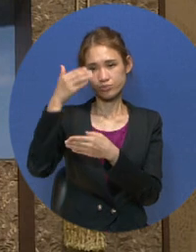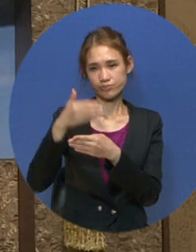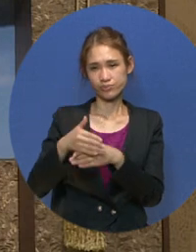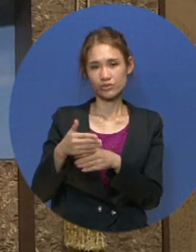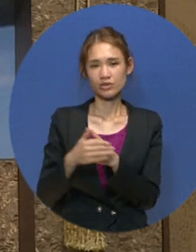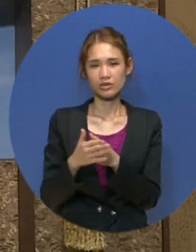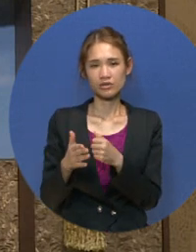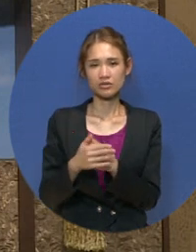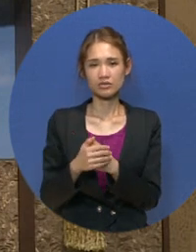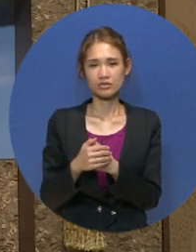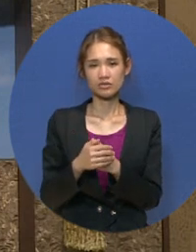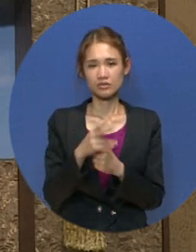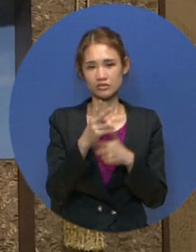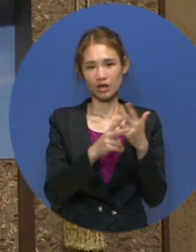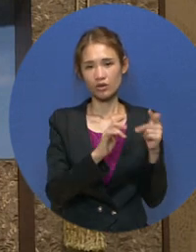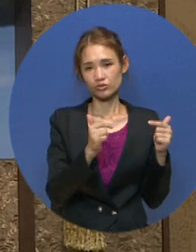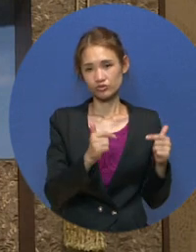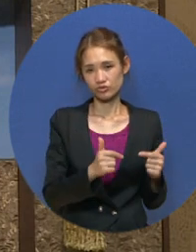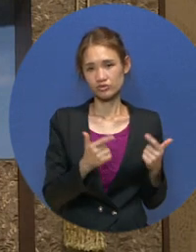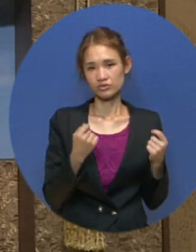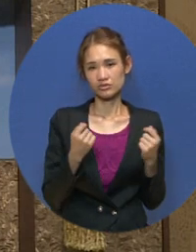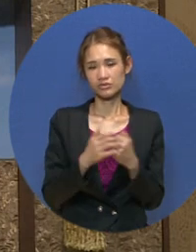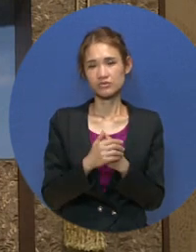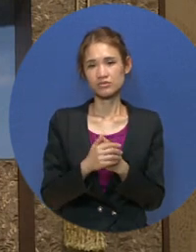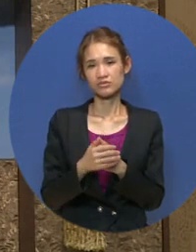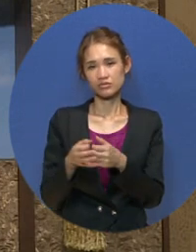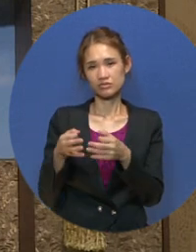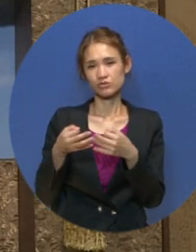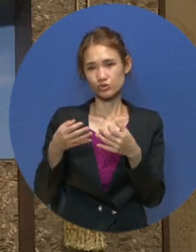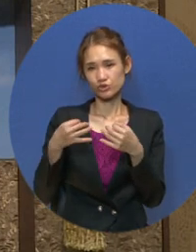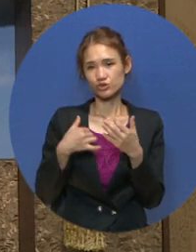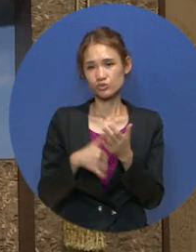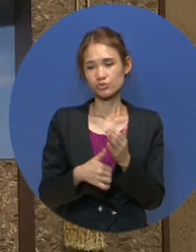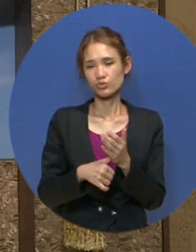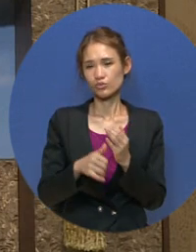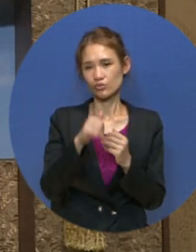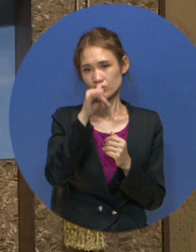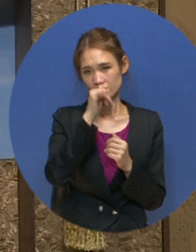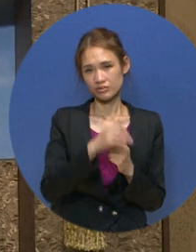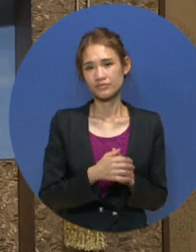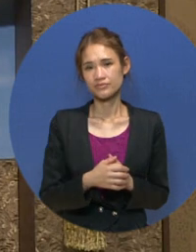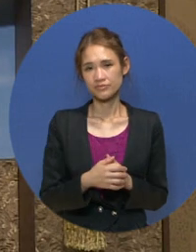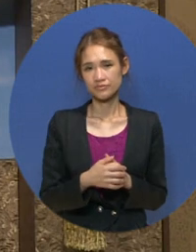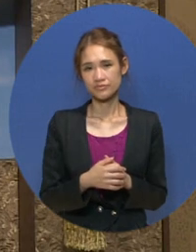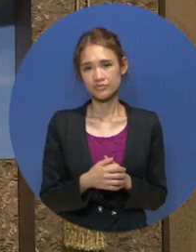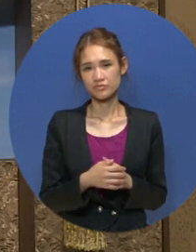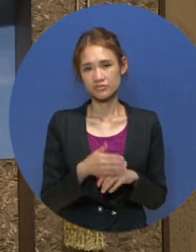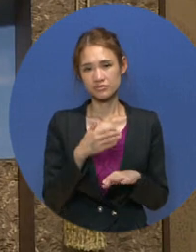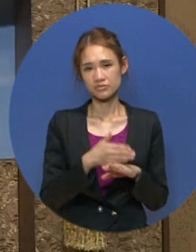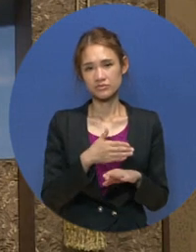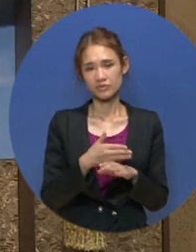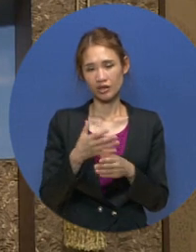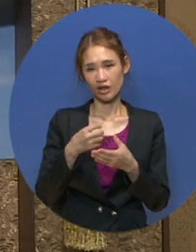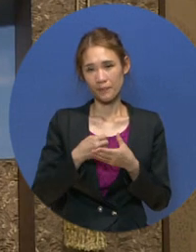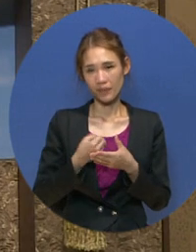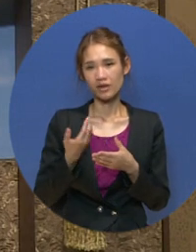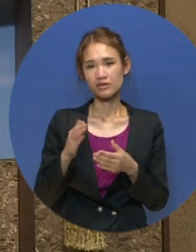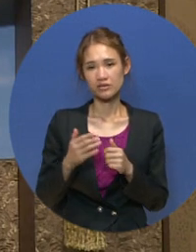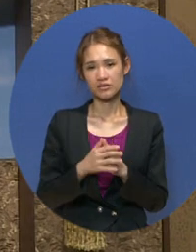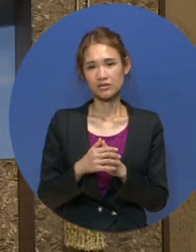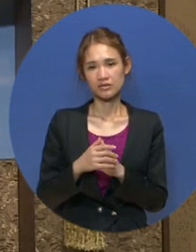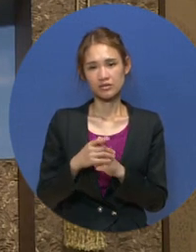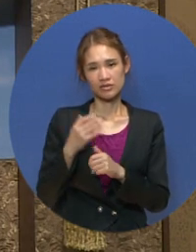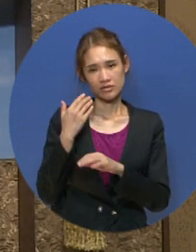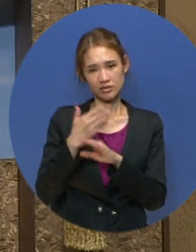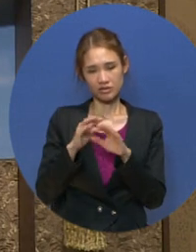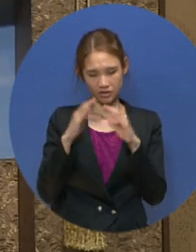닫아서 네. 또 사업을 축소해서 그렇게 주시는 기증품들이 있습니다. 너무 감사하게 받지만 또 한편으로는